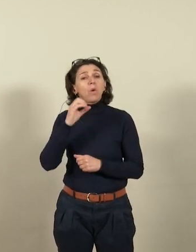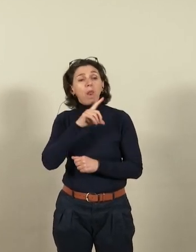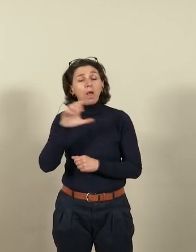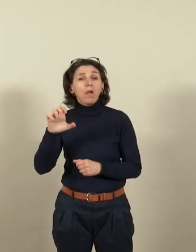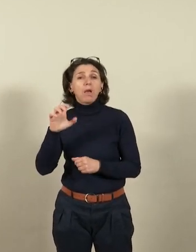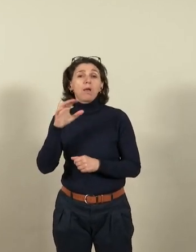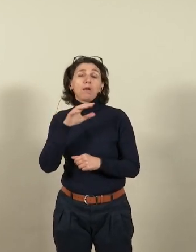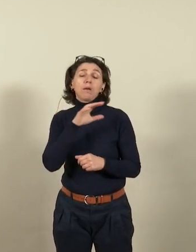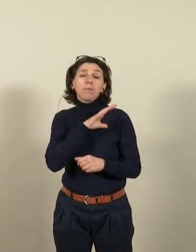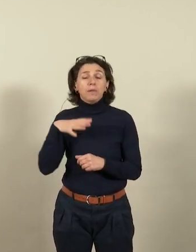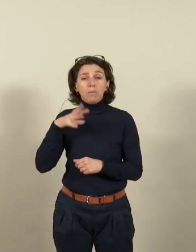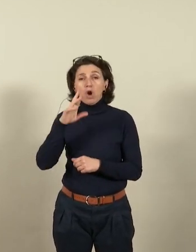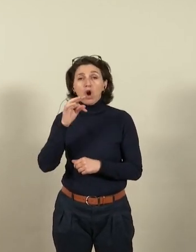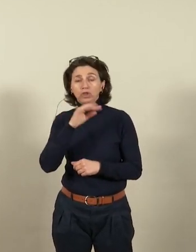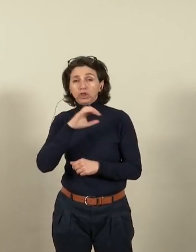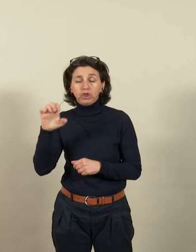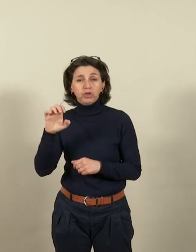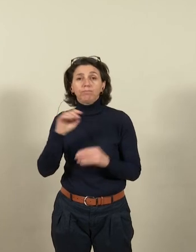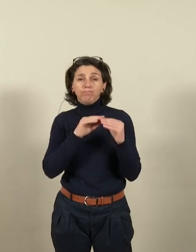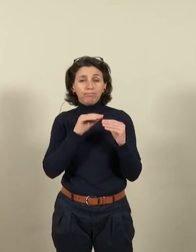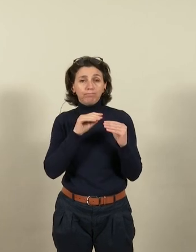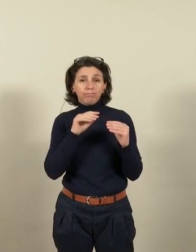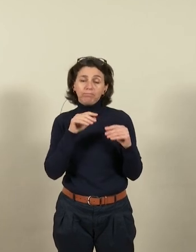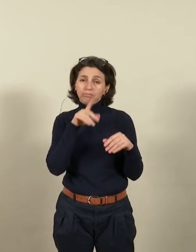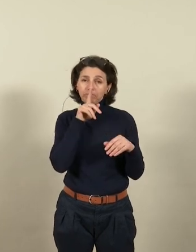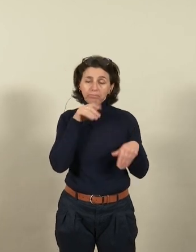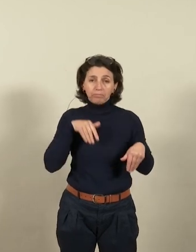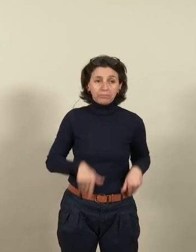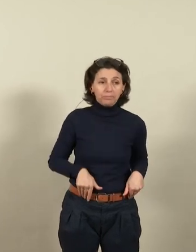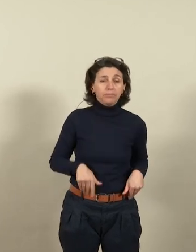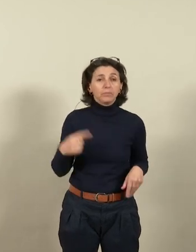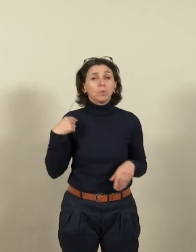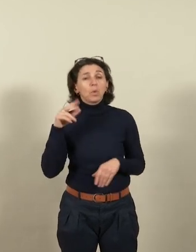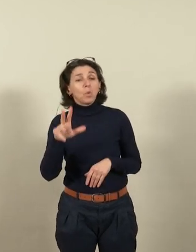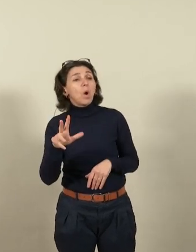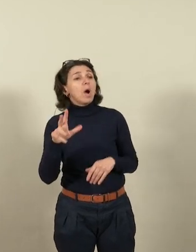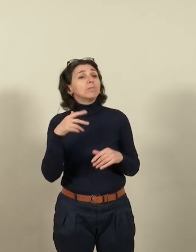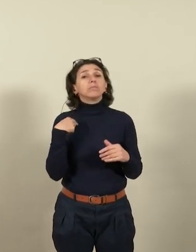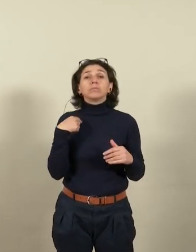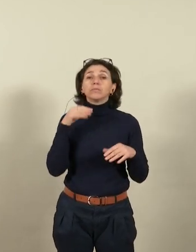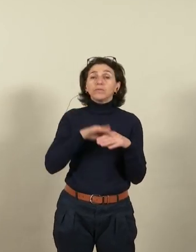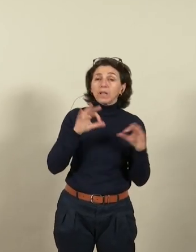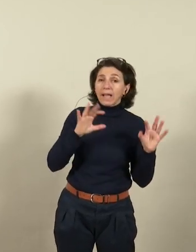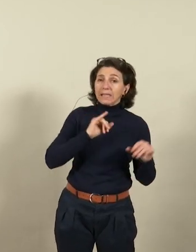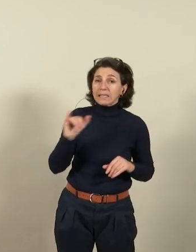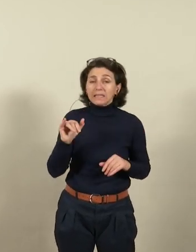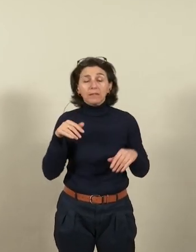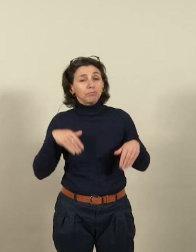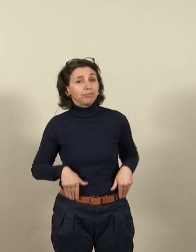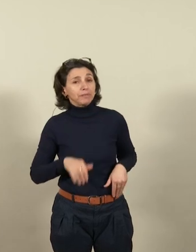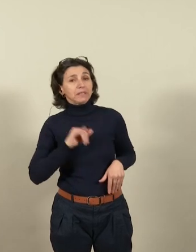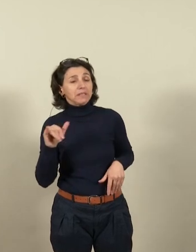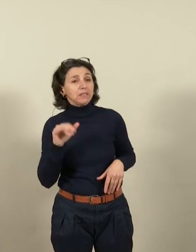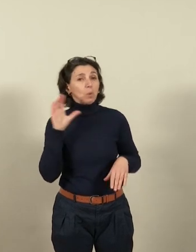roche et donc l'amendement numéro 3 présenté par l'exécutif qui ne prend pas part au vote qui s'abstient qui vote